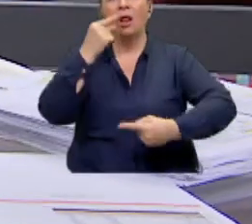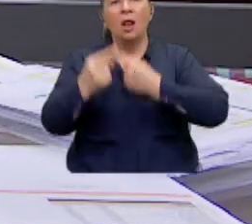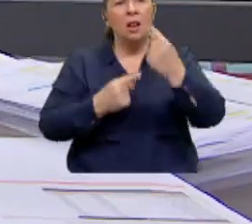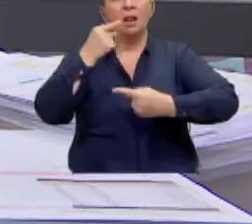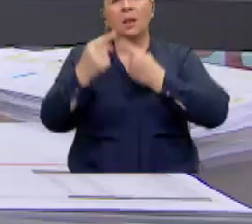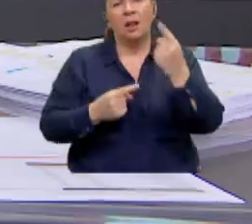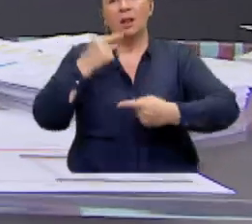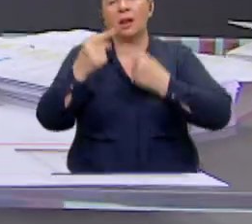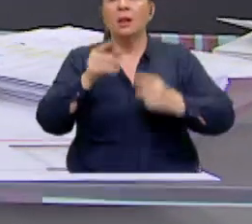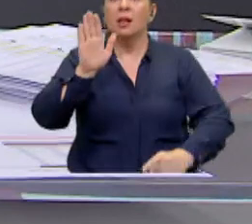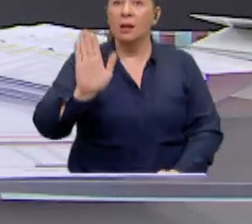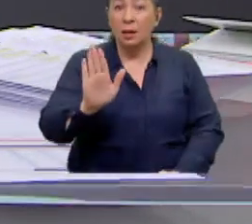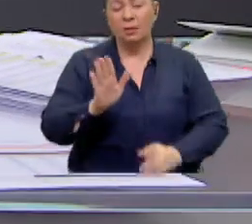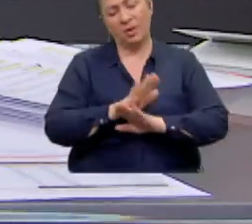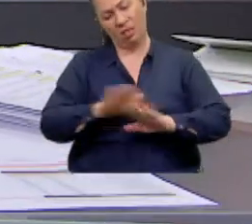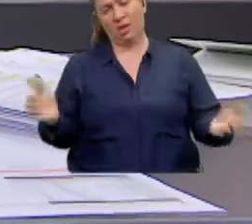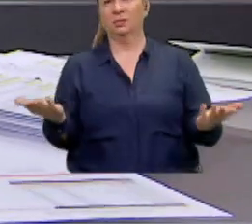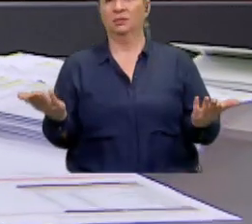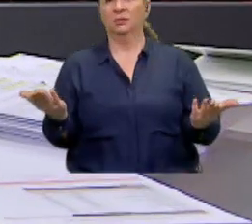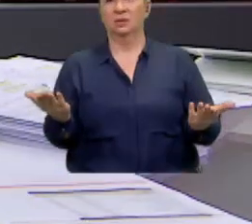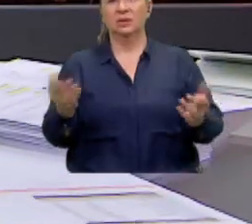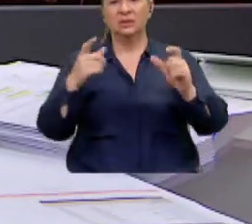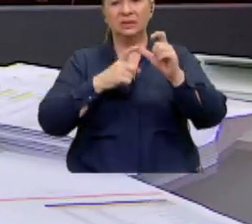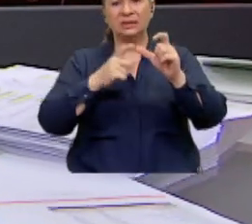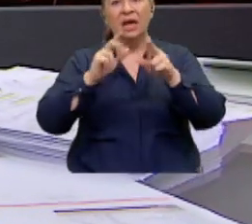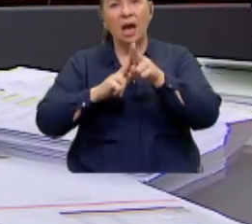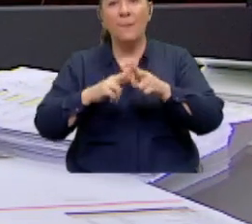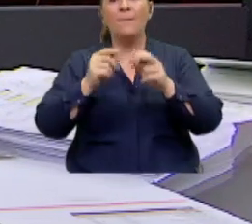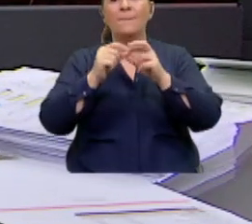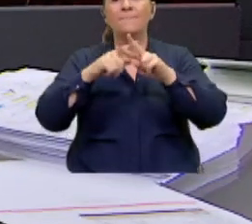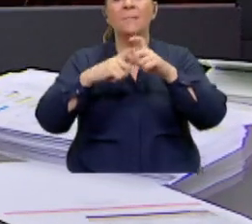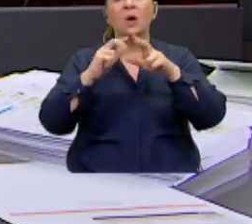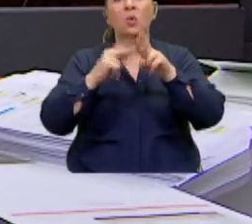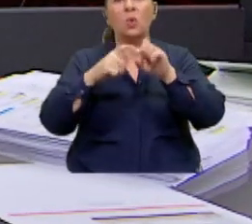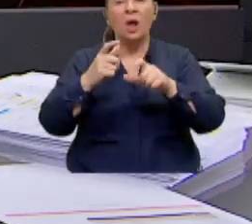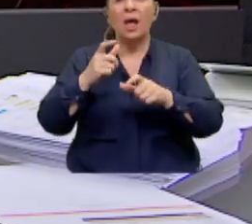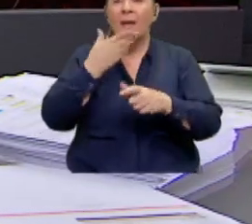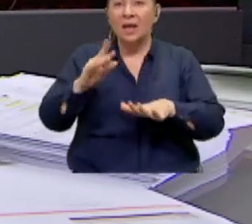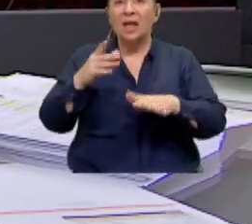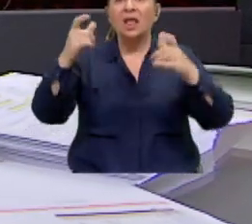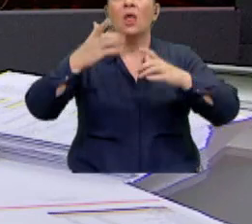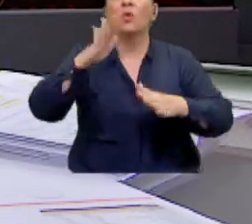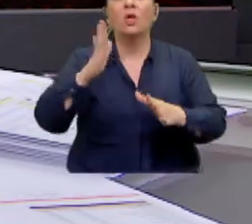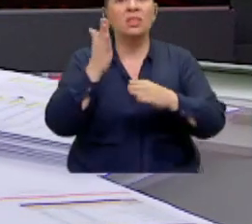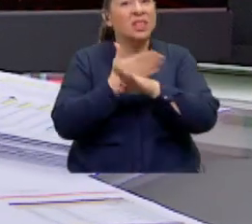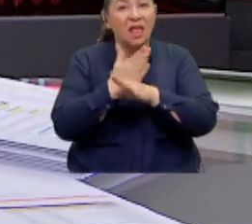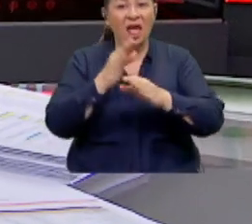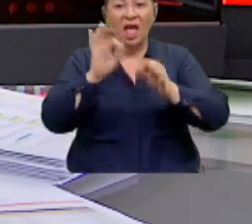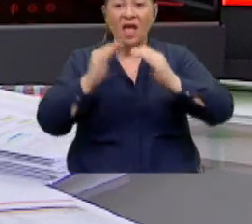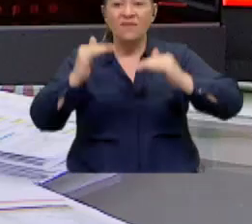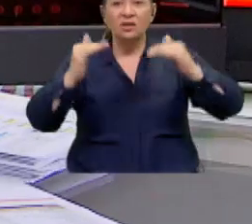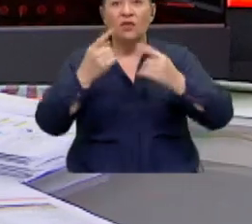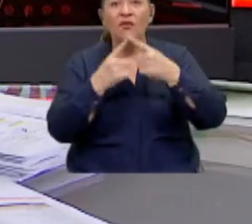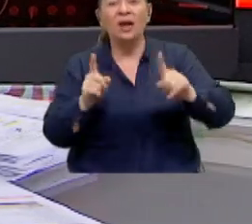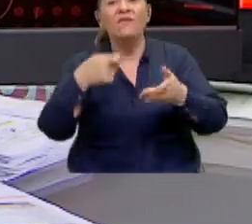bahsediyorsunuz. Ama yeter artık. SSK, Bağkur emeklilerinin bu ülkede yeri yok mu? Neden enflasyon farkı bu